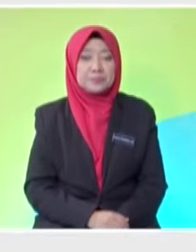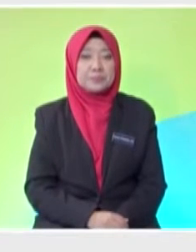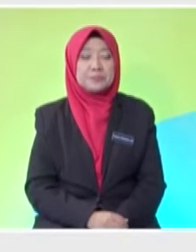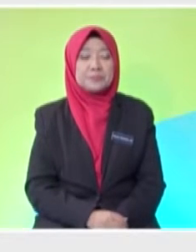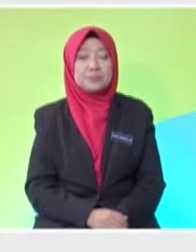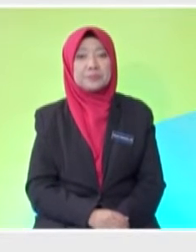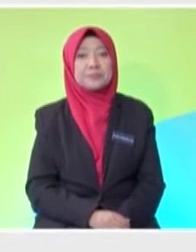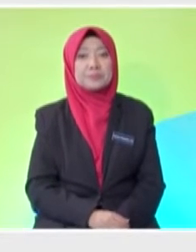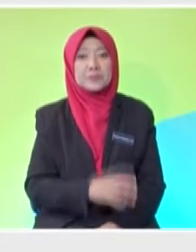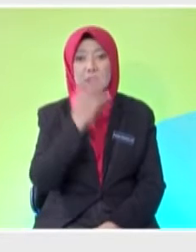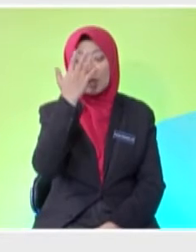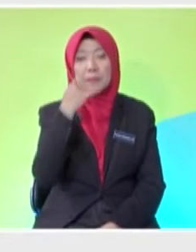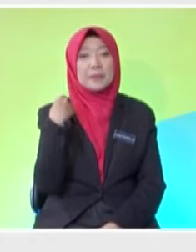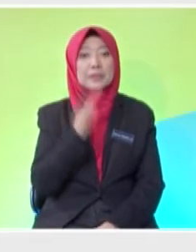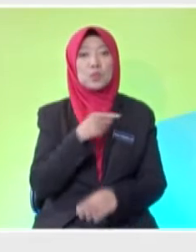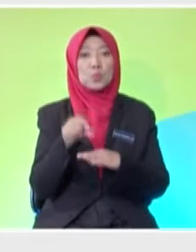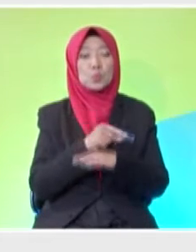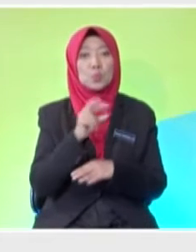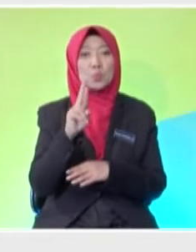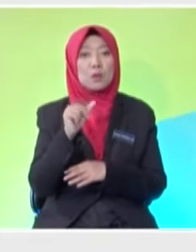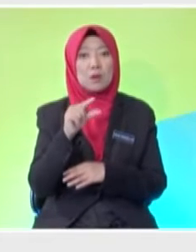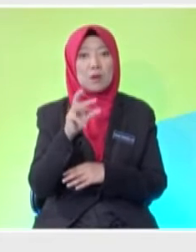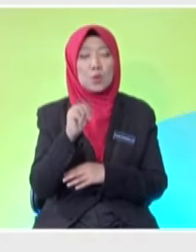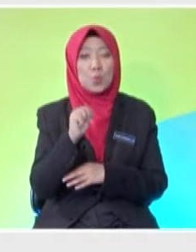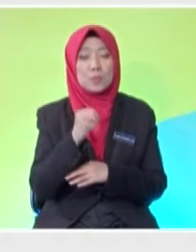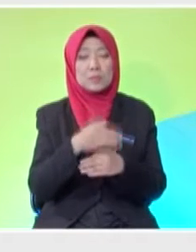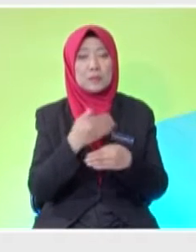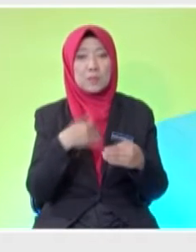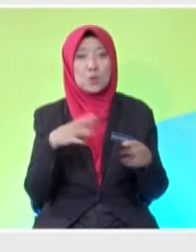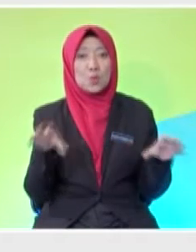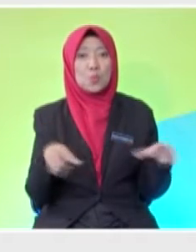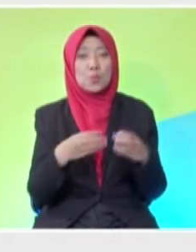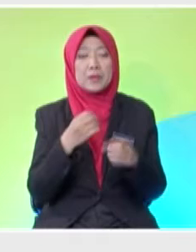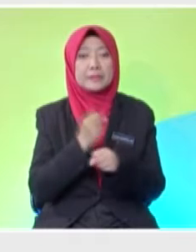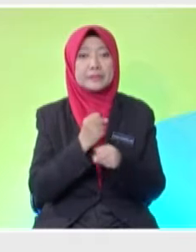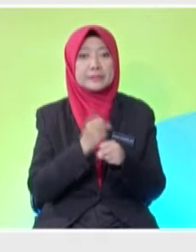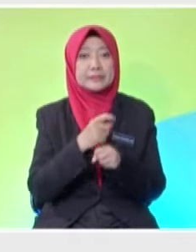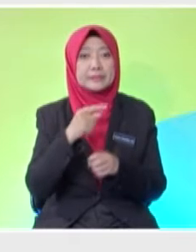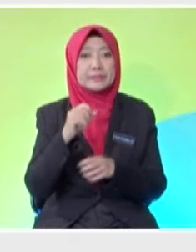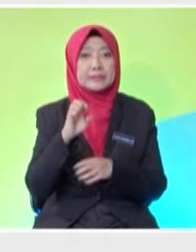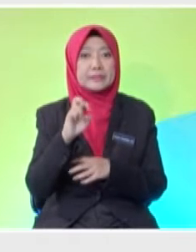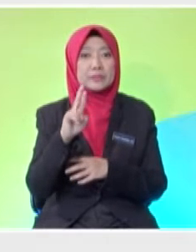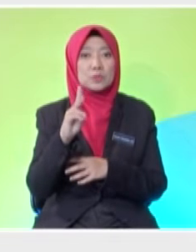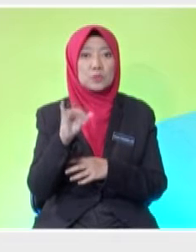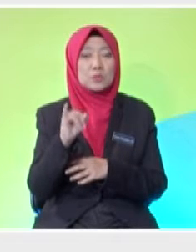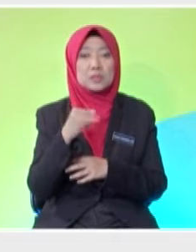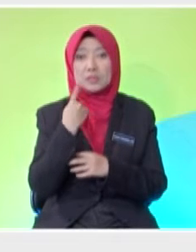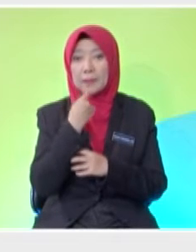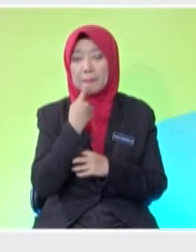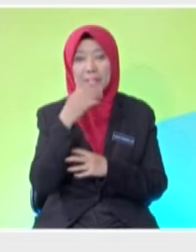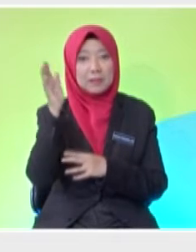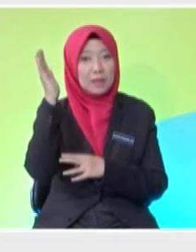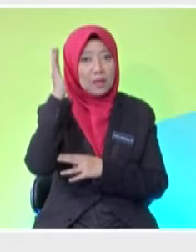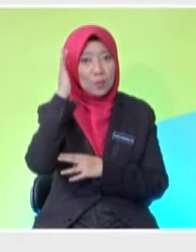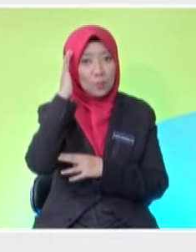Kenapa kita apitkan ragum pada bahan kerja sebelum kita lakukan kerja menggerudi? Okey, siapa tahu? Sila angkat